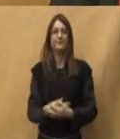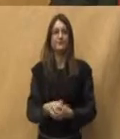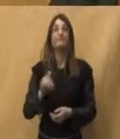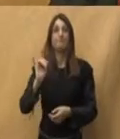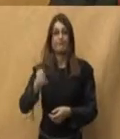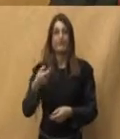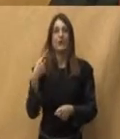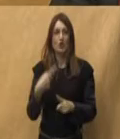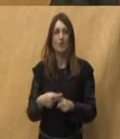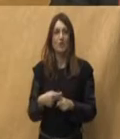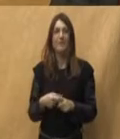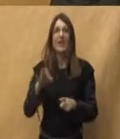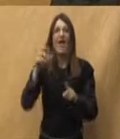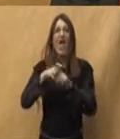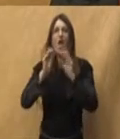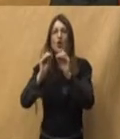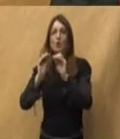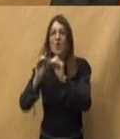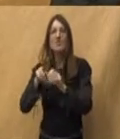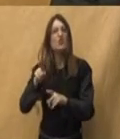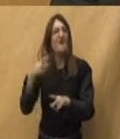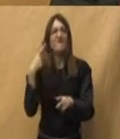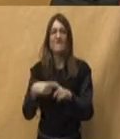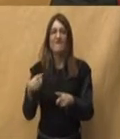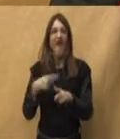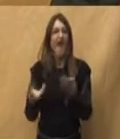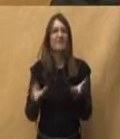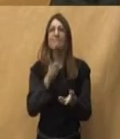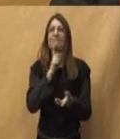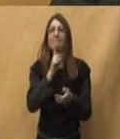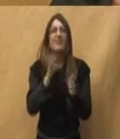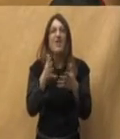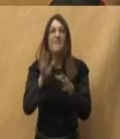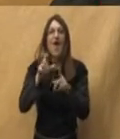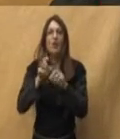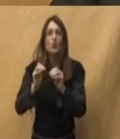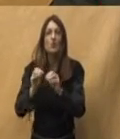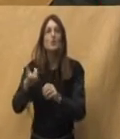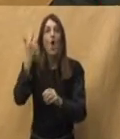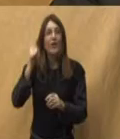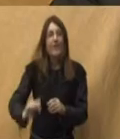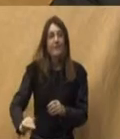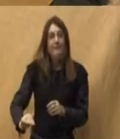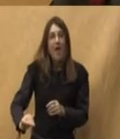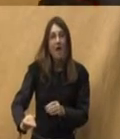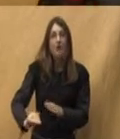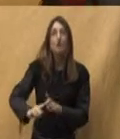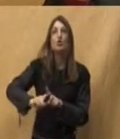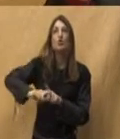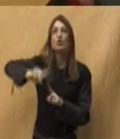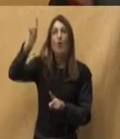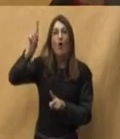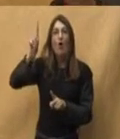ste. Edukacija nam fali. To je najblaži izraz. Edukacija nam fali od najmlađe dobi